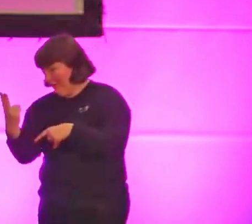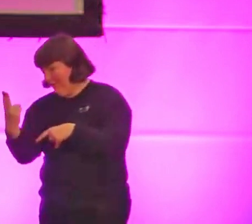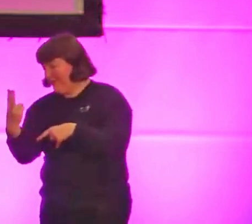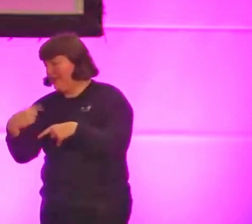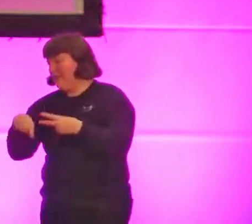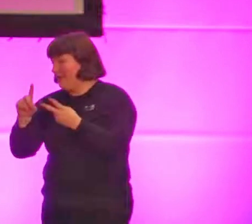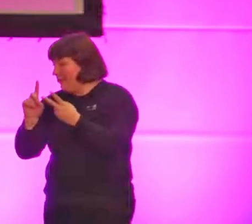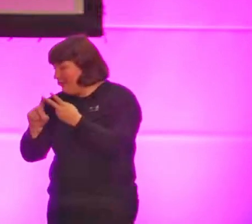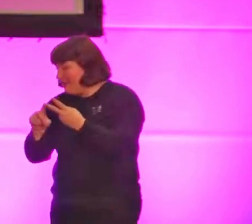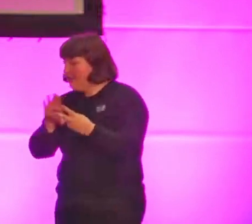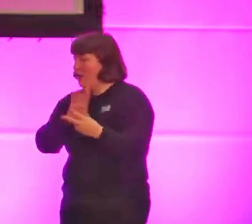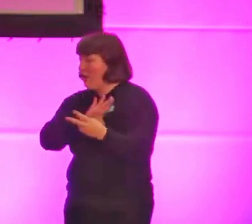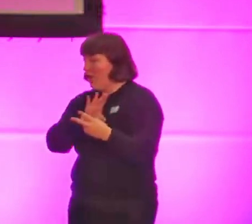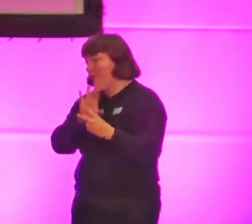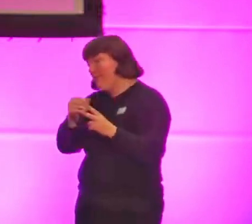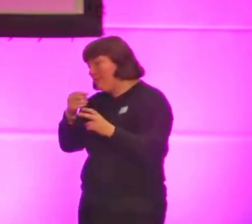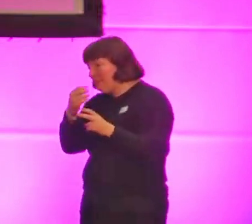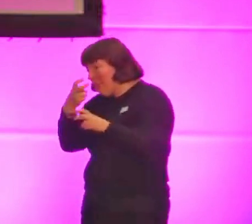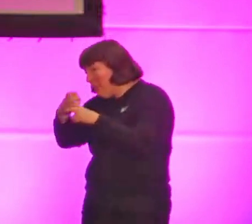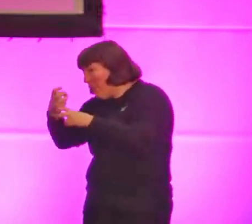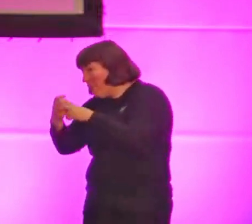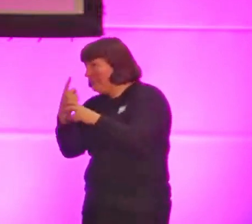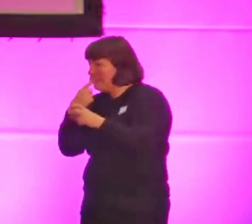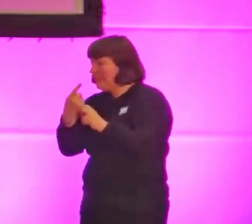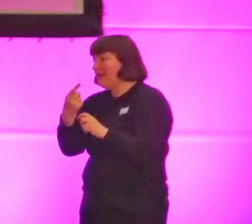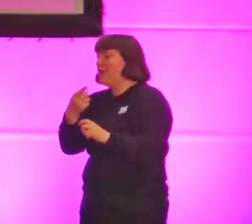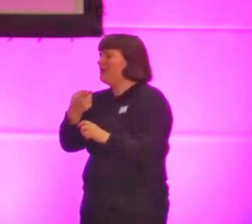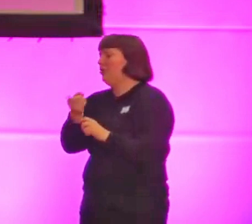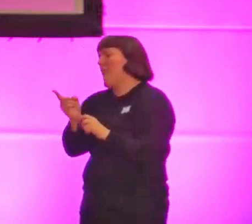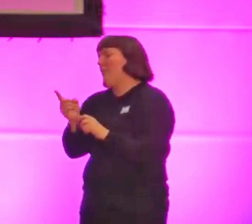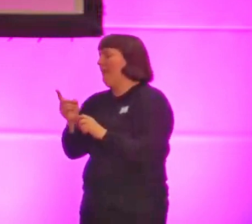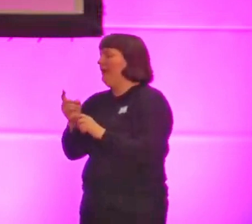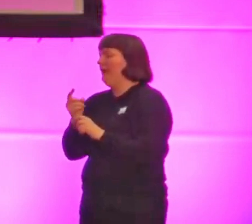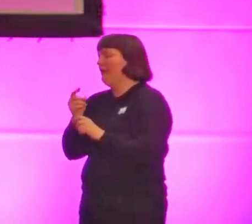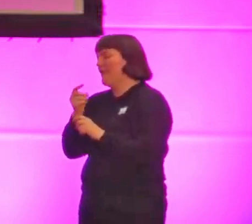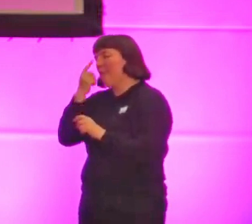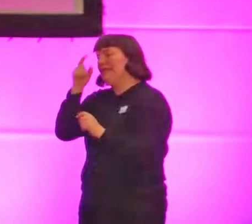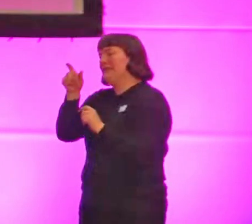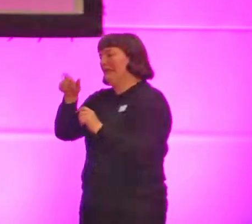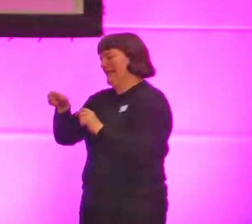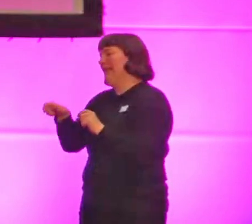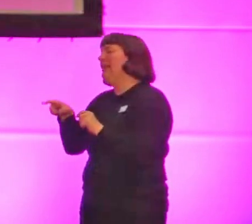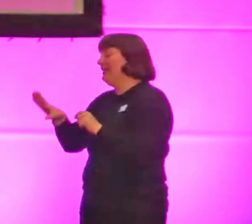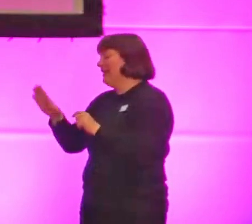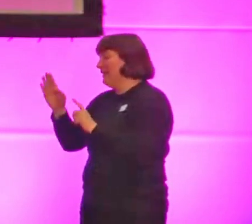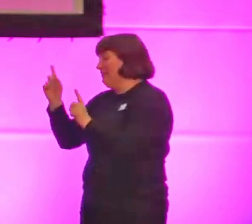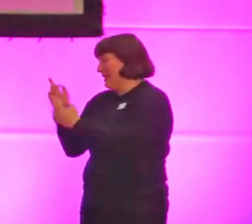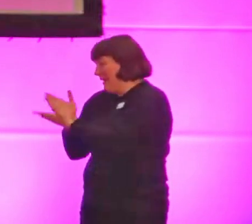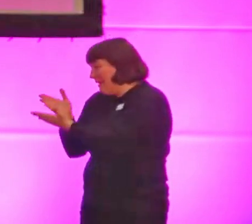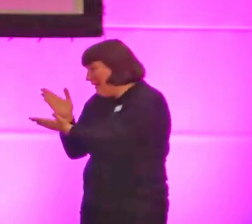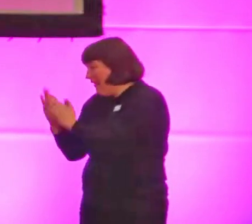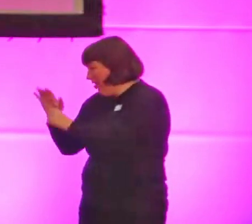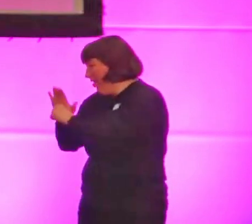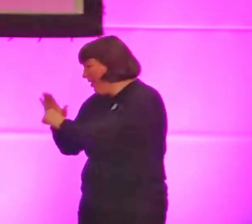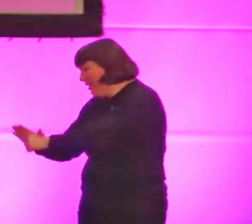Sen har man ju också rättsligt prövat om de tilltalades, eller då var de inte det, men de misstänktas. Mänskliga rättigheter har blivit kränkta